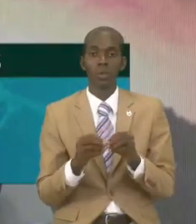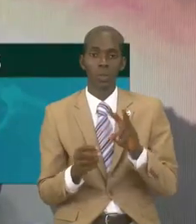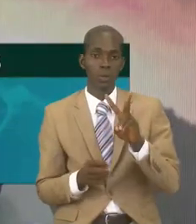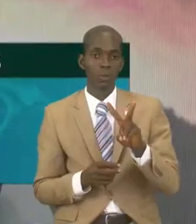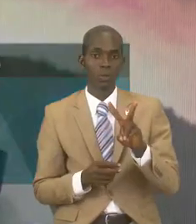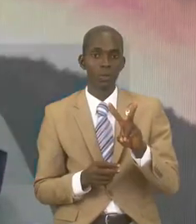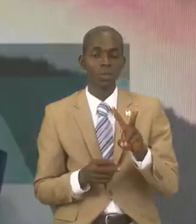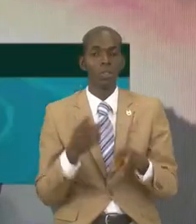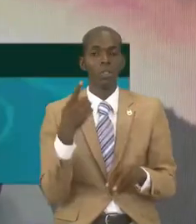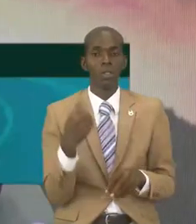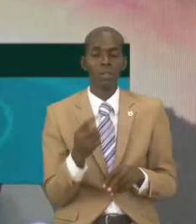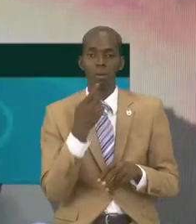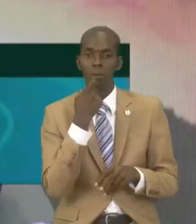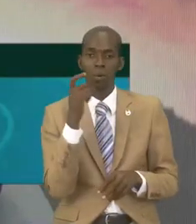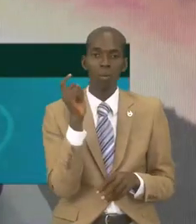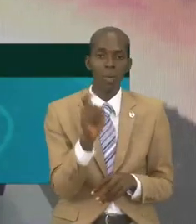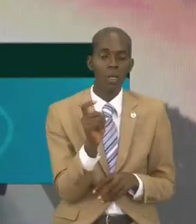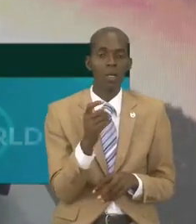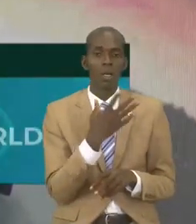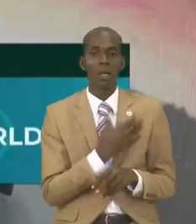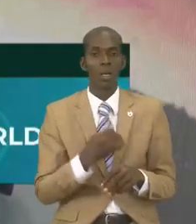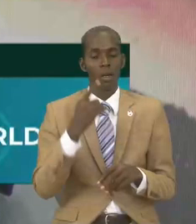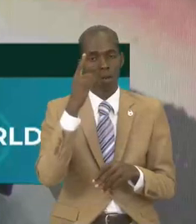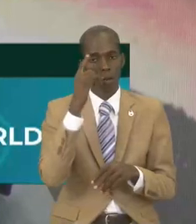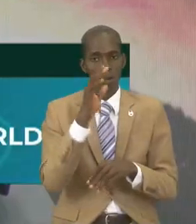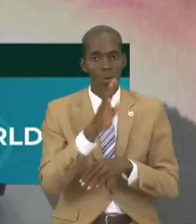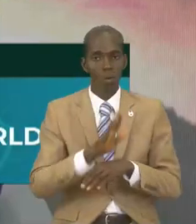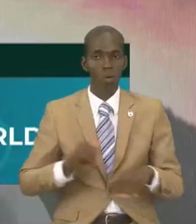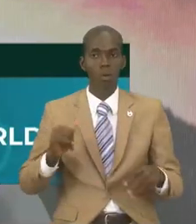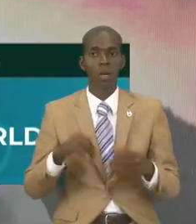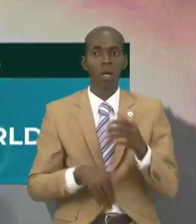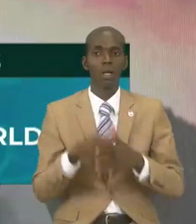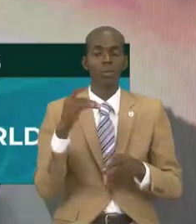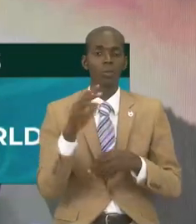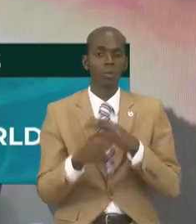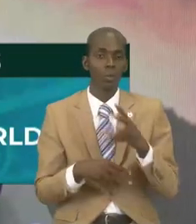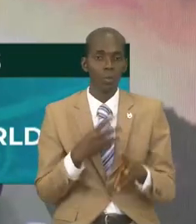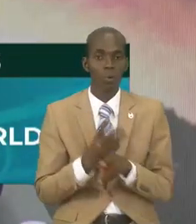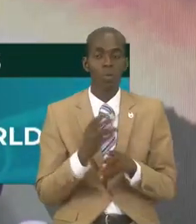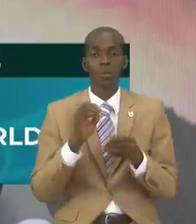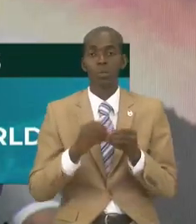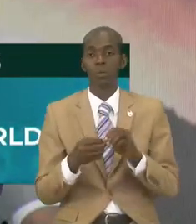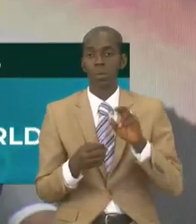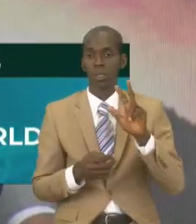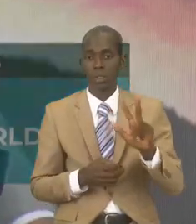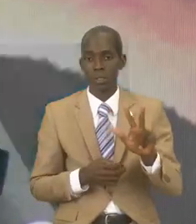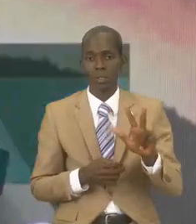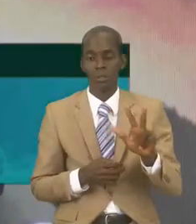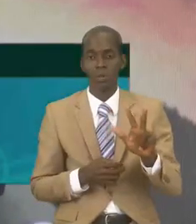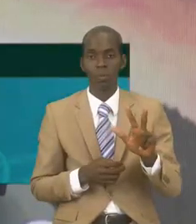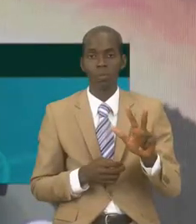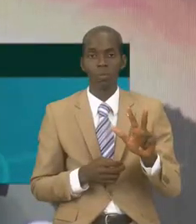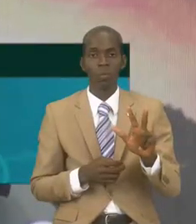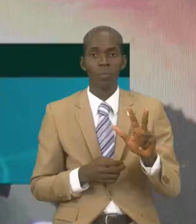Deuxième élément, le commandement et l'appel hors du monde. Troisièmement, la